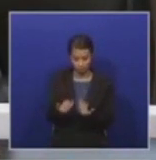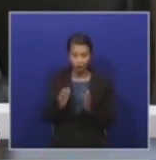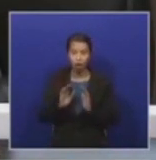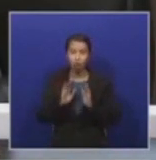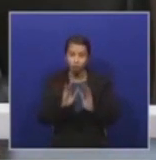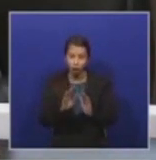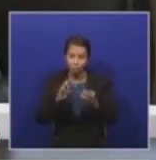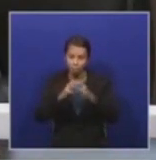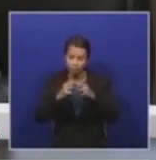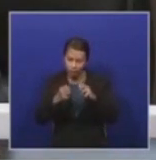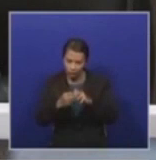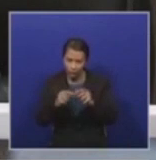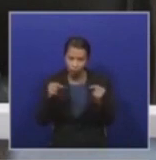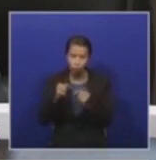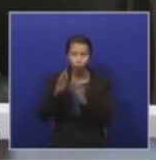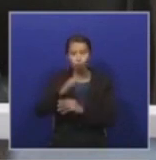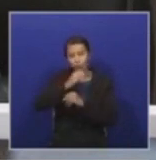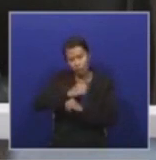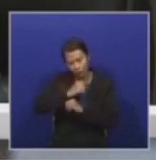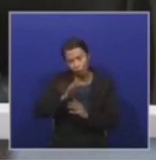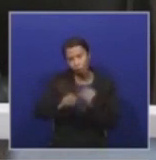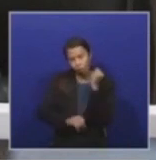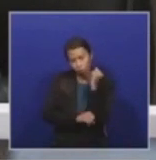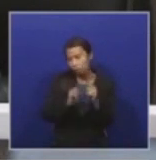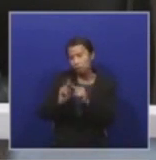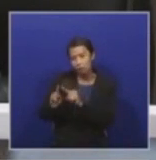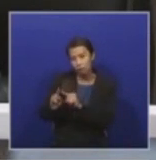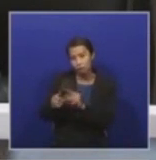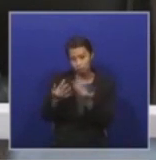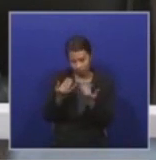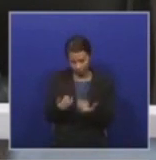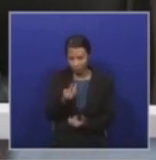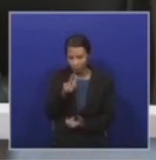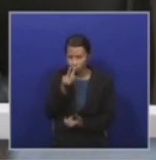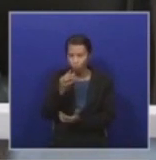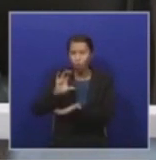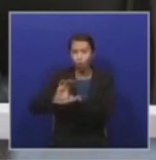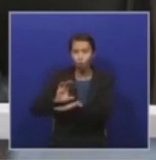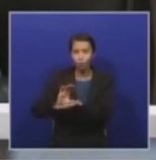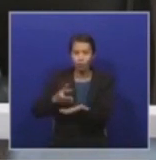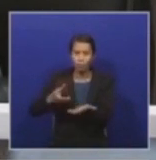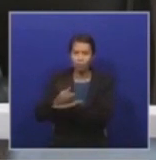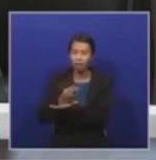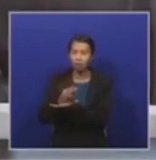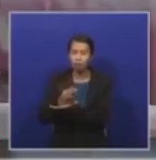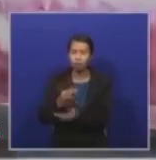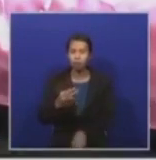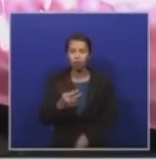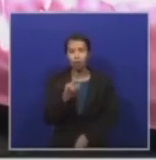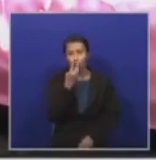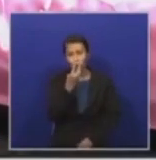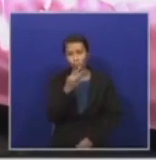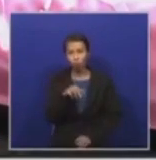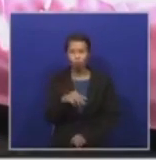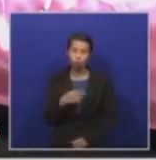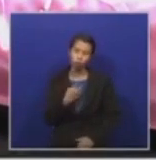แก้ไขปัญหาท่านต้องทำอย่างชัดเจนครับเพราะฉะนั้นพอไปดูบัญชีที่ท่านตัดงบประมาณรายมาตรานี่นะโอ้โหกรีดไปเนี่ยใจ